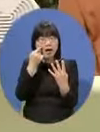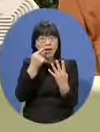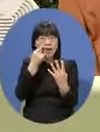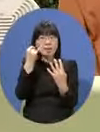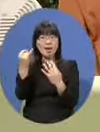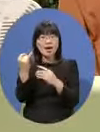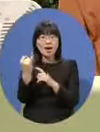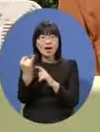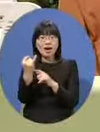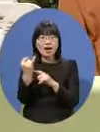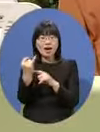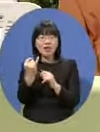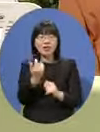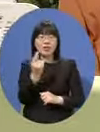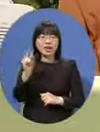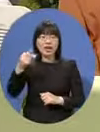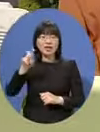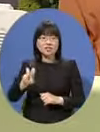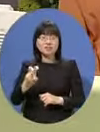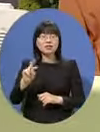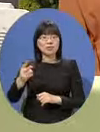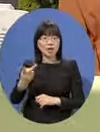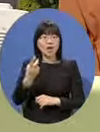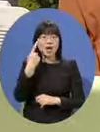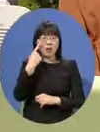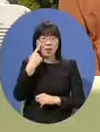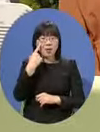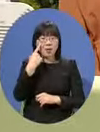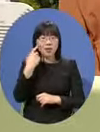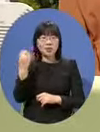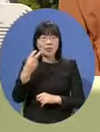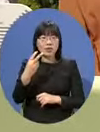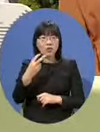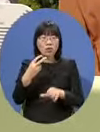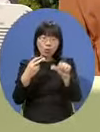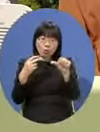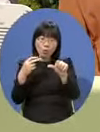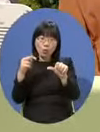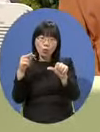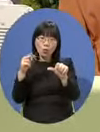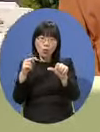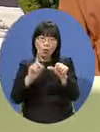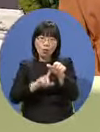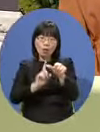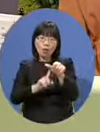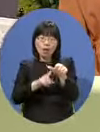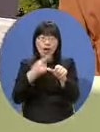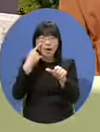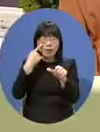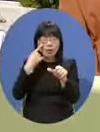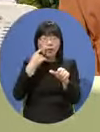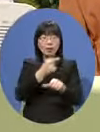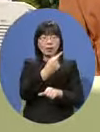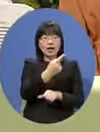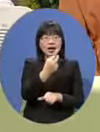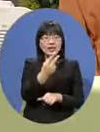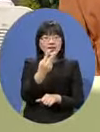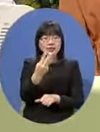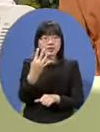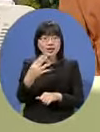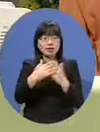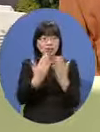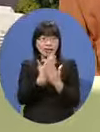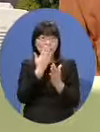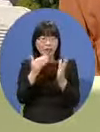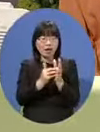어머니께서 이렇게 화음도 바꿔주시고 이렇게 오도 화음도 가셨다가 그 다음에 아이가 1, 2, 3, 4를 다 인지하게 되면